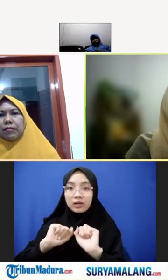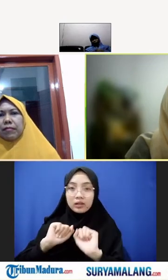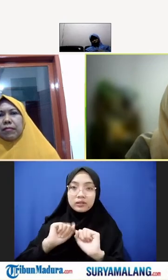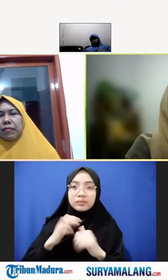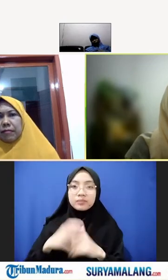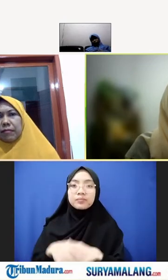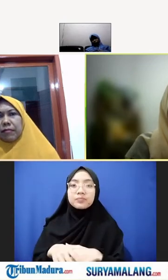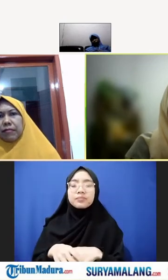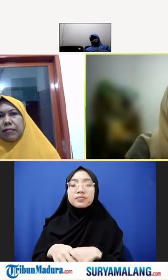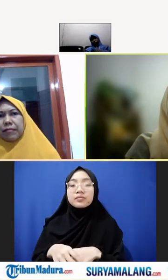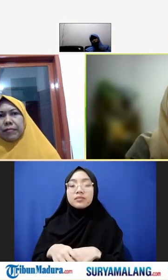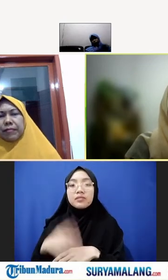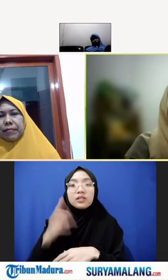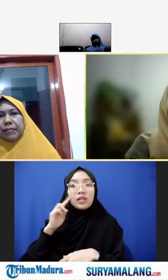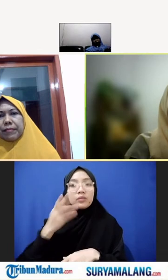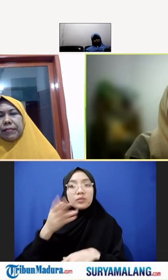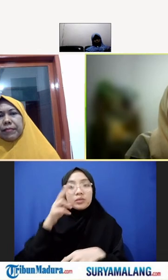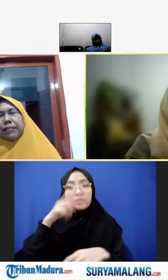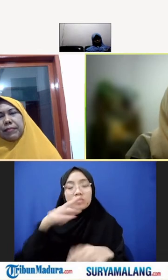Ya, ibu perlu cek itu juga.